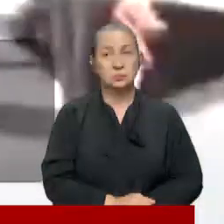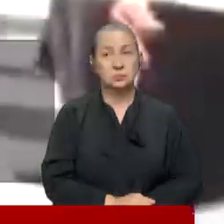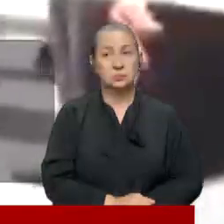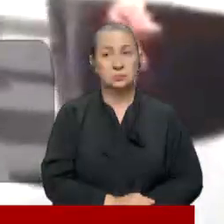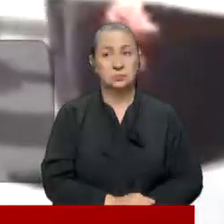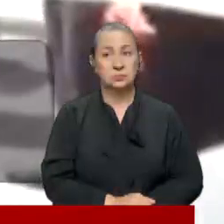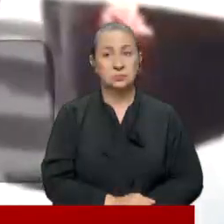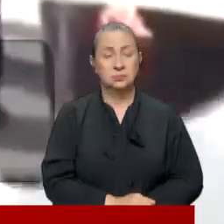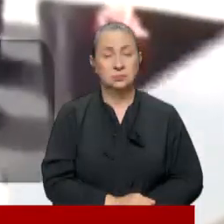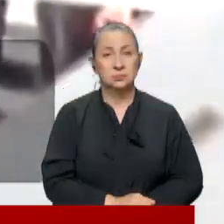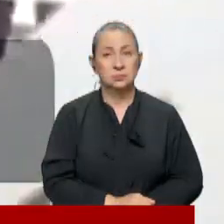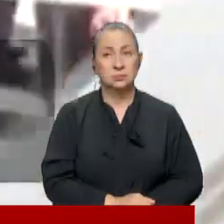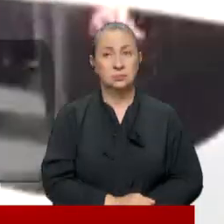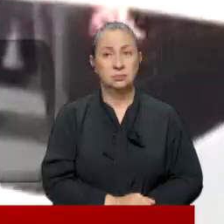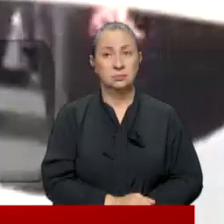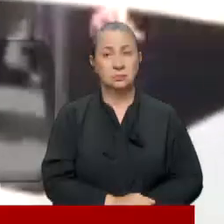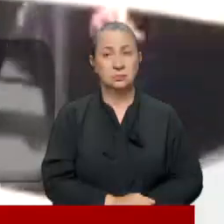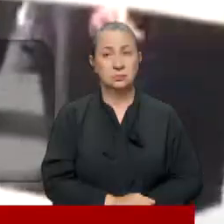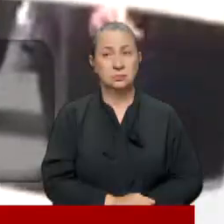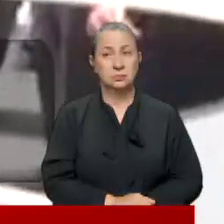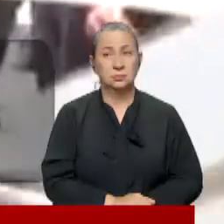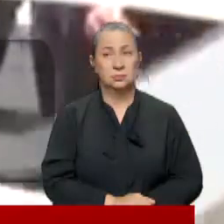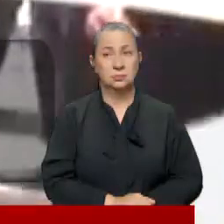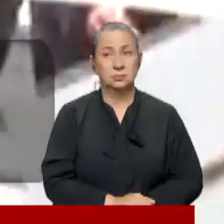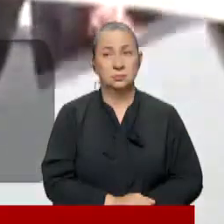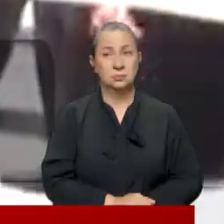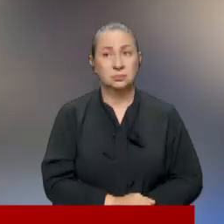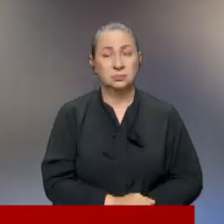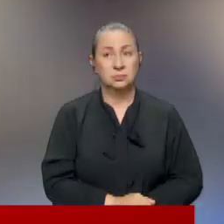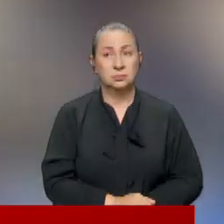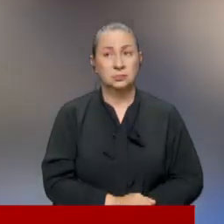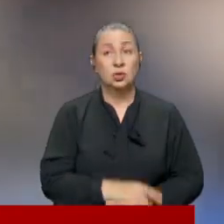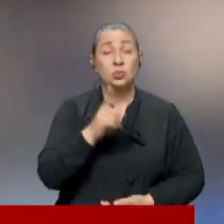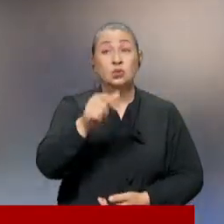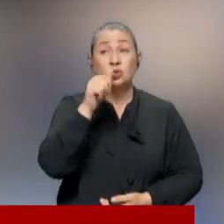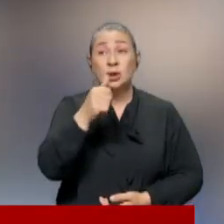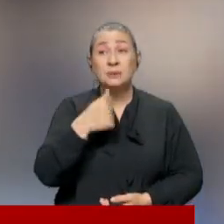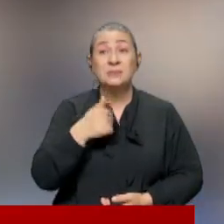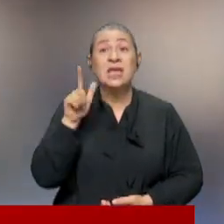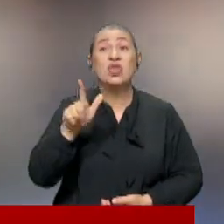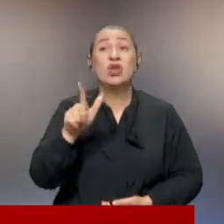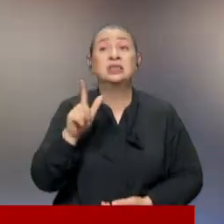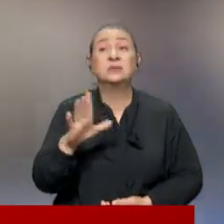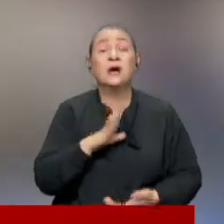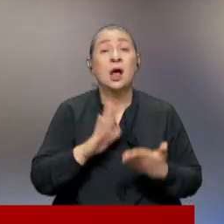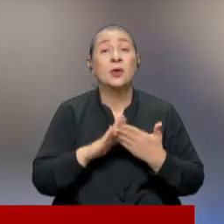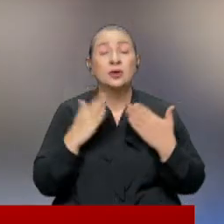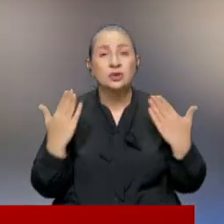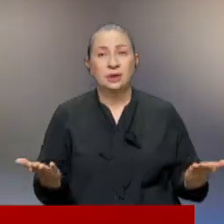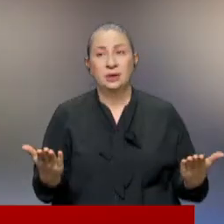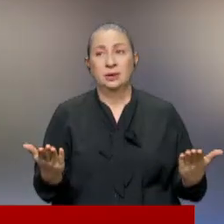ediyor. Biz 2000 lira aylık alıyoruz. Bundan ne yapabiliriz? Bu suya bizim ihtiyacımız var